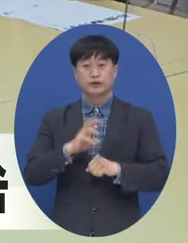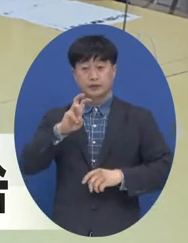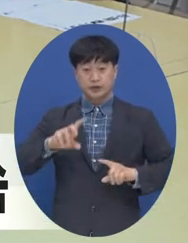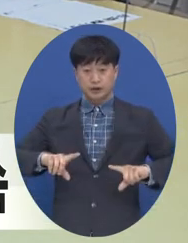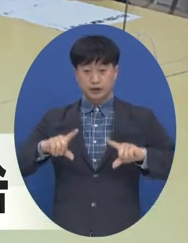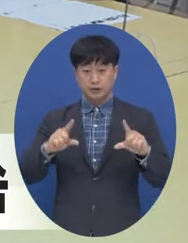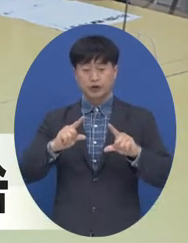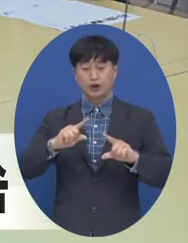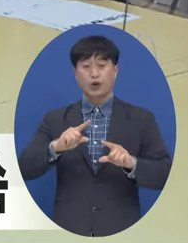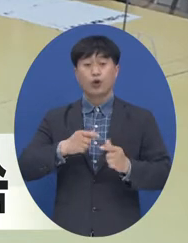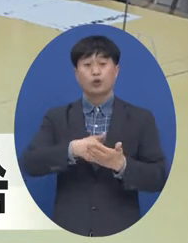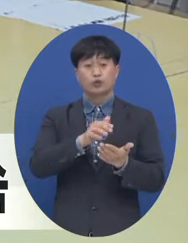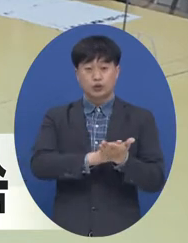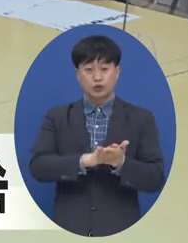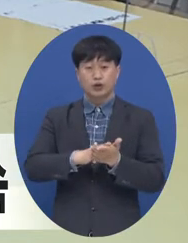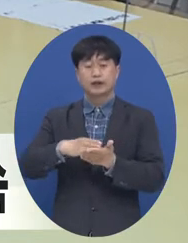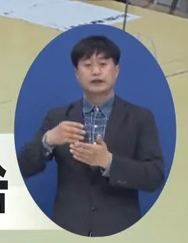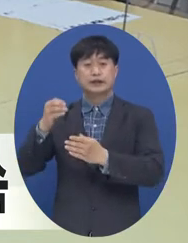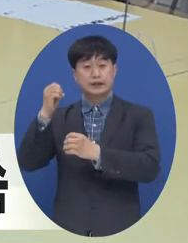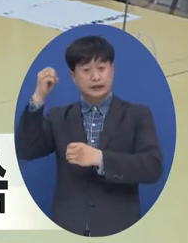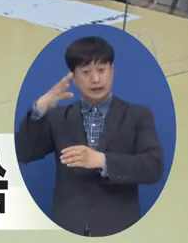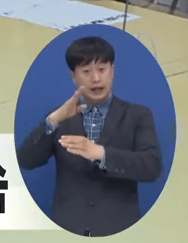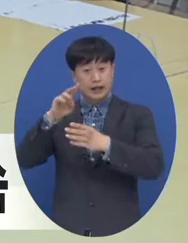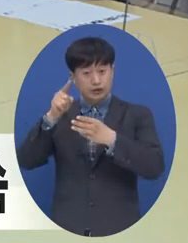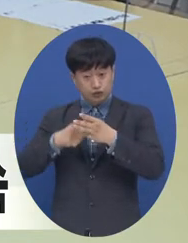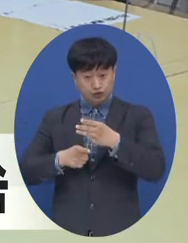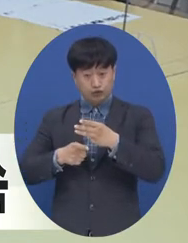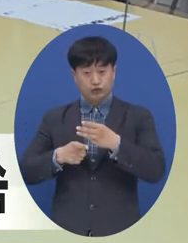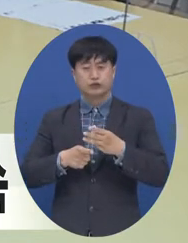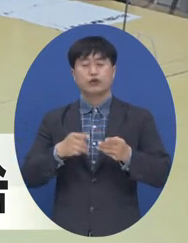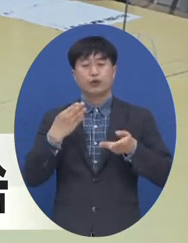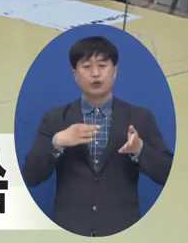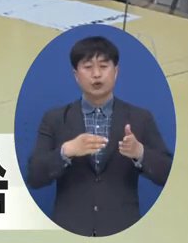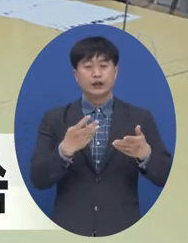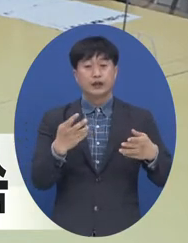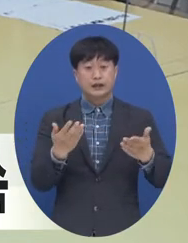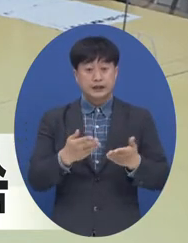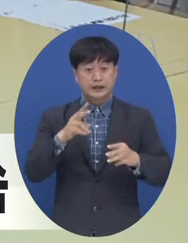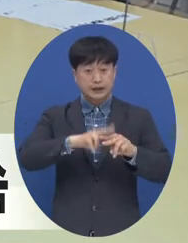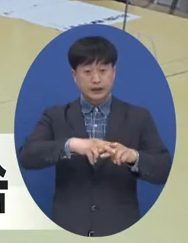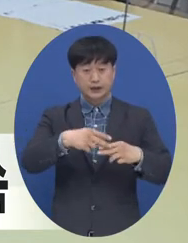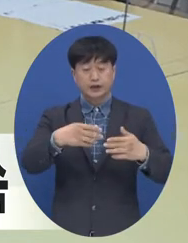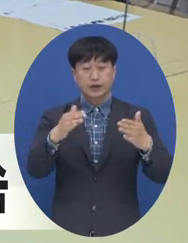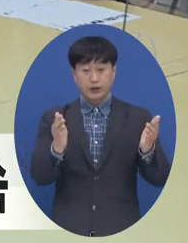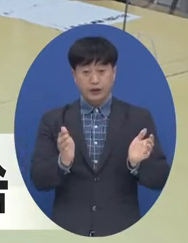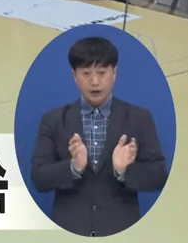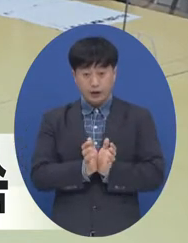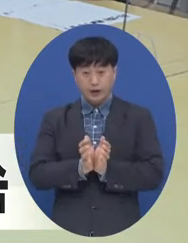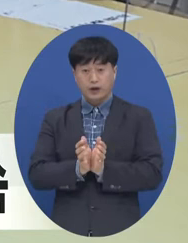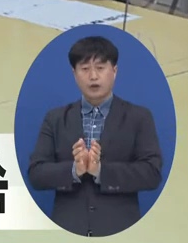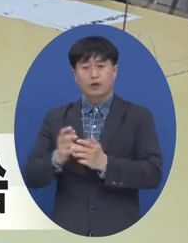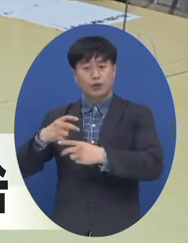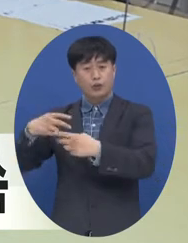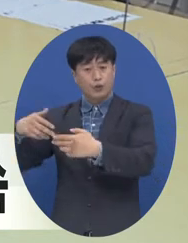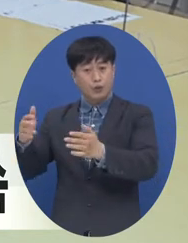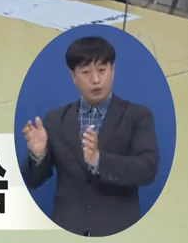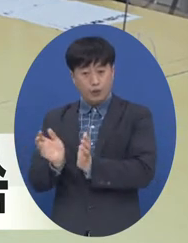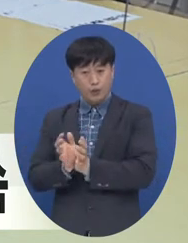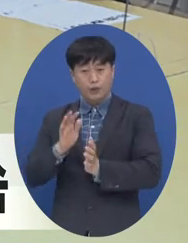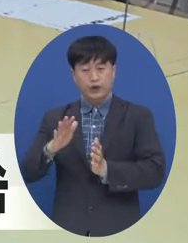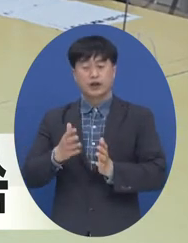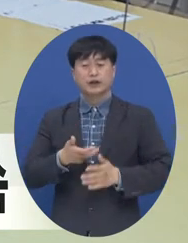30일 경기도는 동두천시 양조 시와 경기도 일자리 재단과 경기 교통 공사의 이전을 위한 협약을 맺었습니다